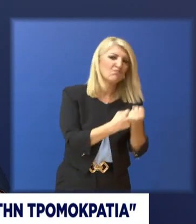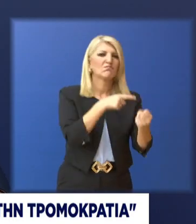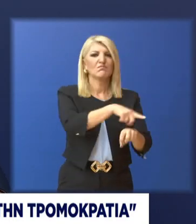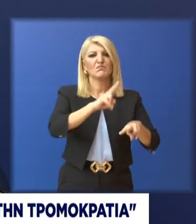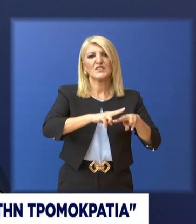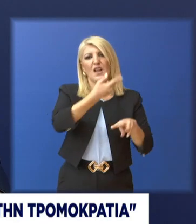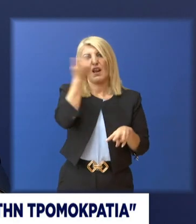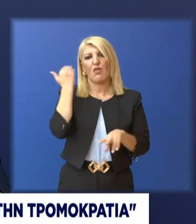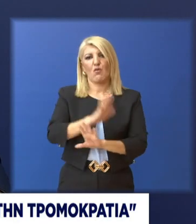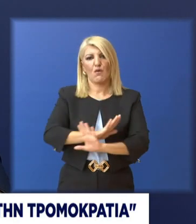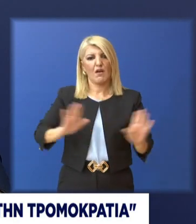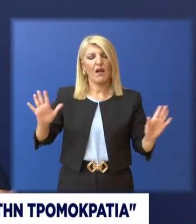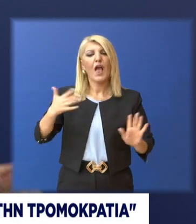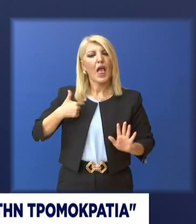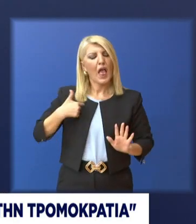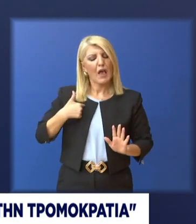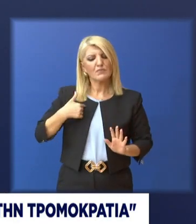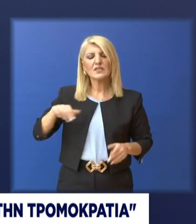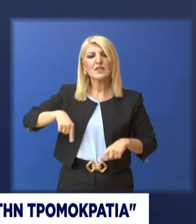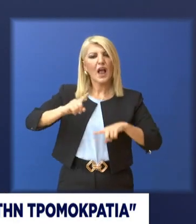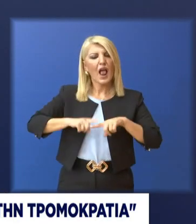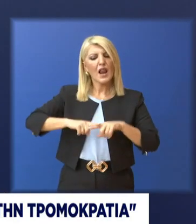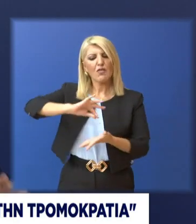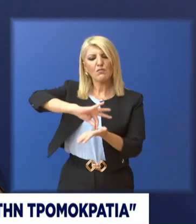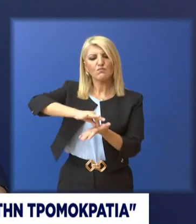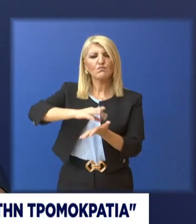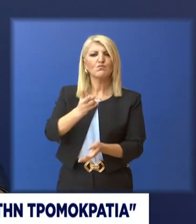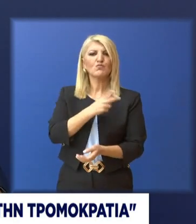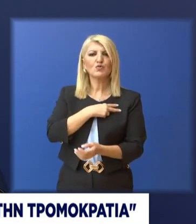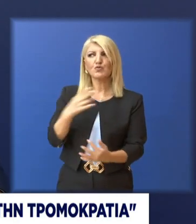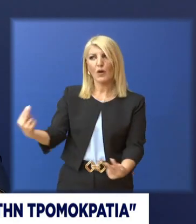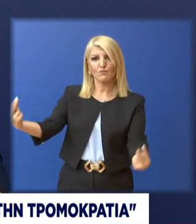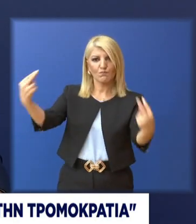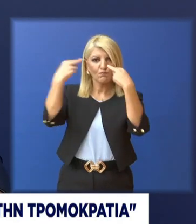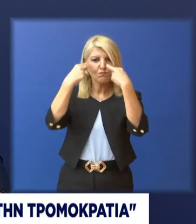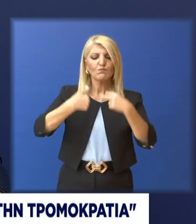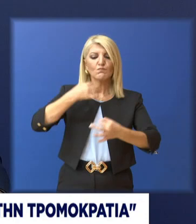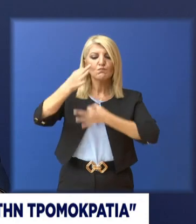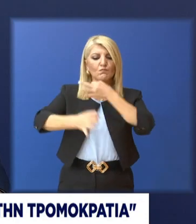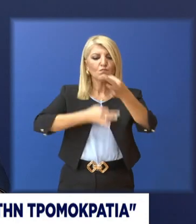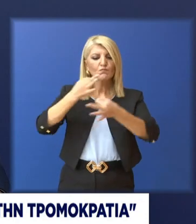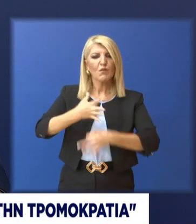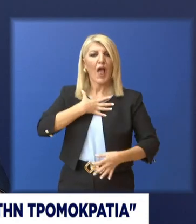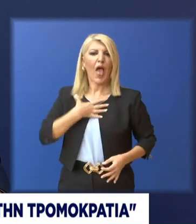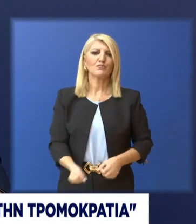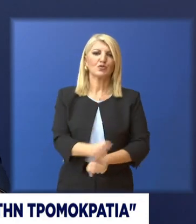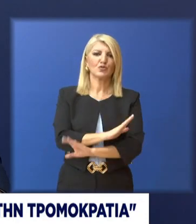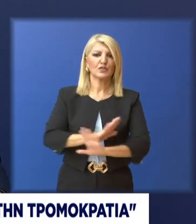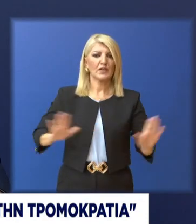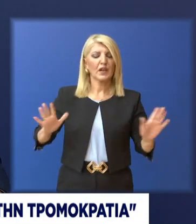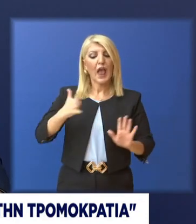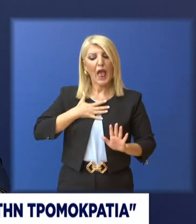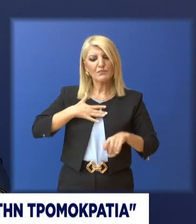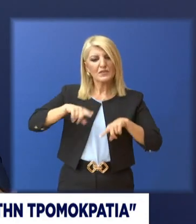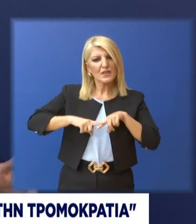στην περιοχή και θα συνεχίσει να διαδραματίζει αυτό το ρόλο ως αξιόπιστος συνομιλητής εταίρων και συμμάχων και ως χώρα που συνομιλεί με